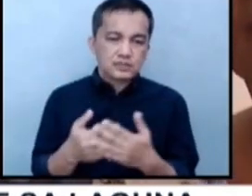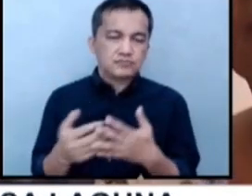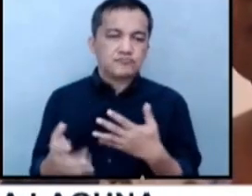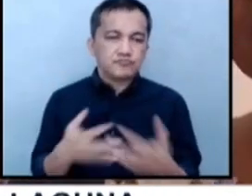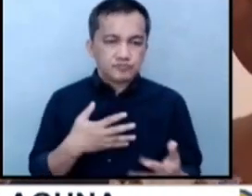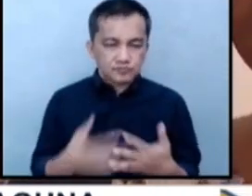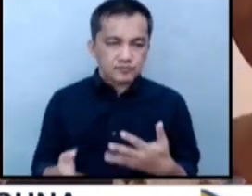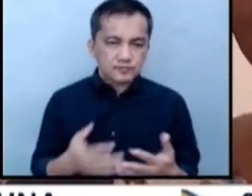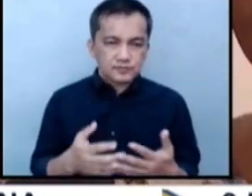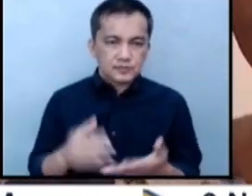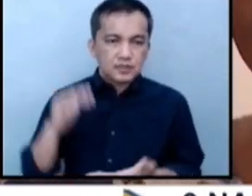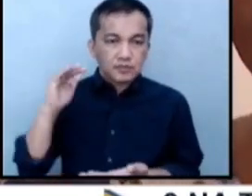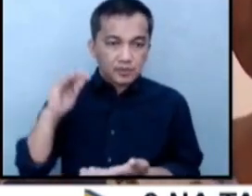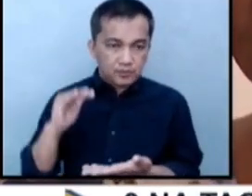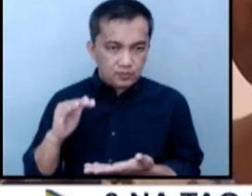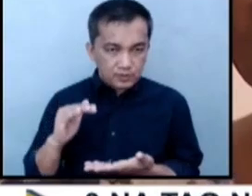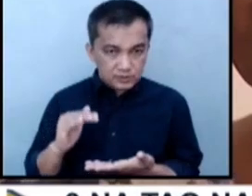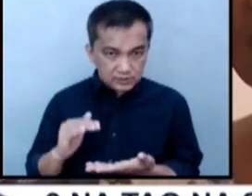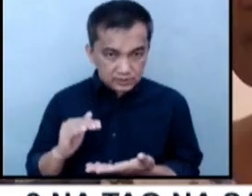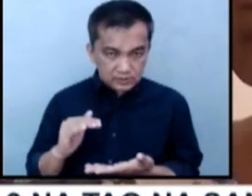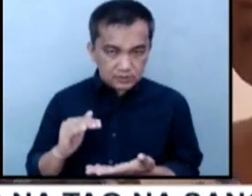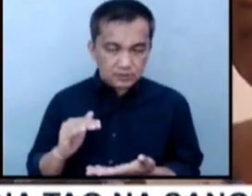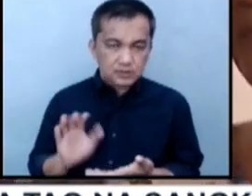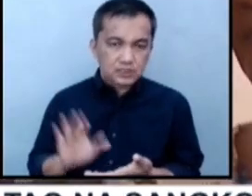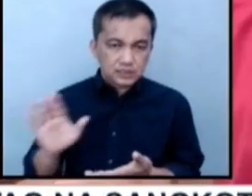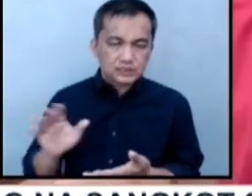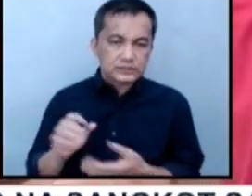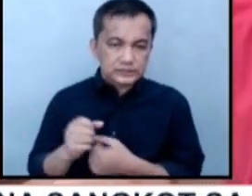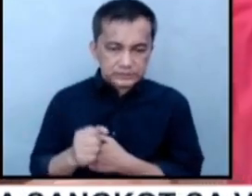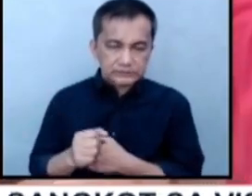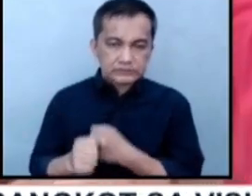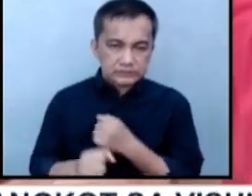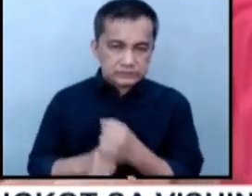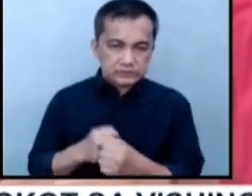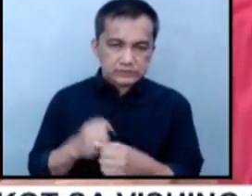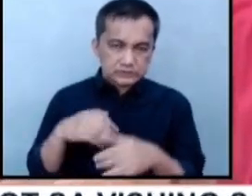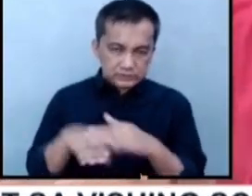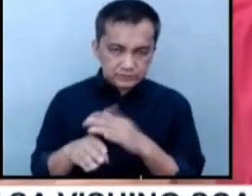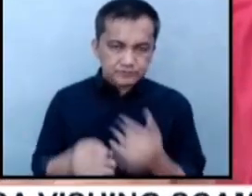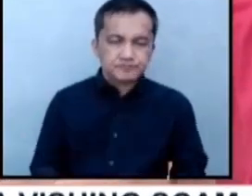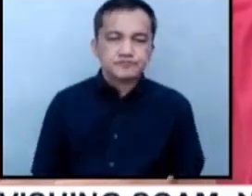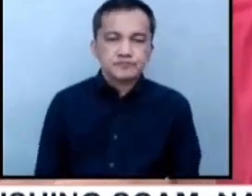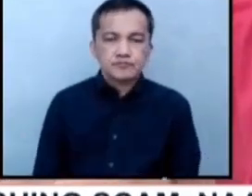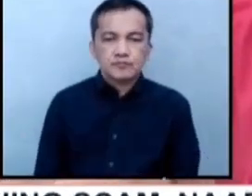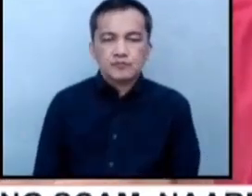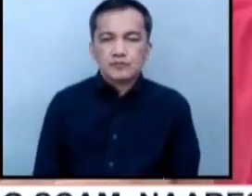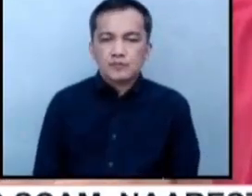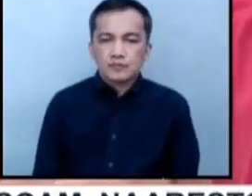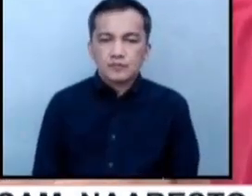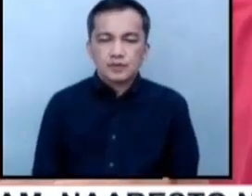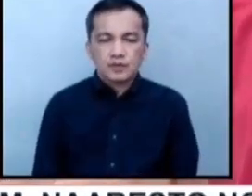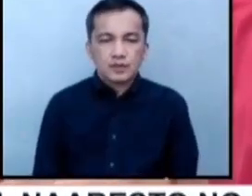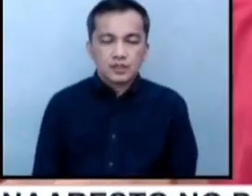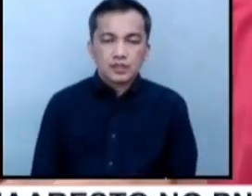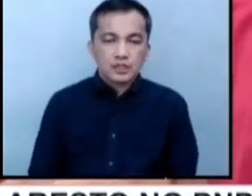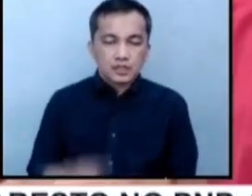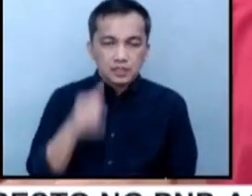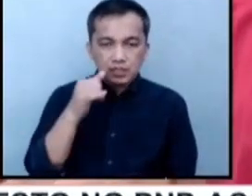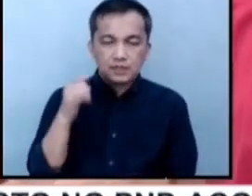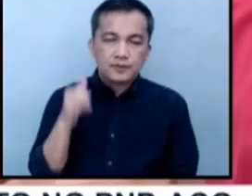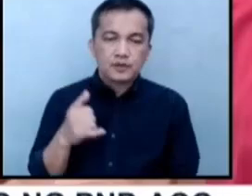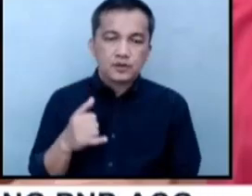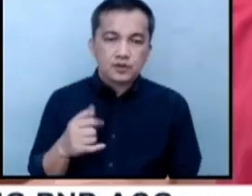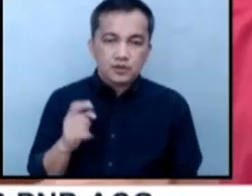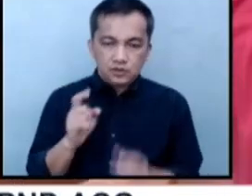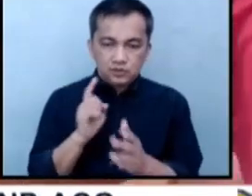maibsan ang kanilang pinagdadaanan sa ngayon ang quick response natin kahapon Ay magtayo ng mga hot